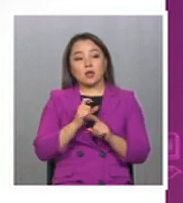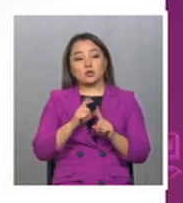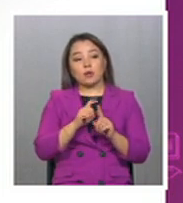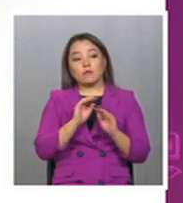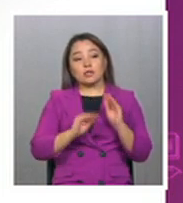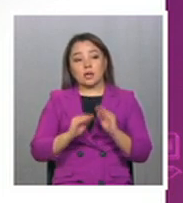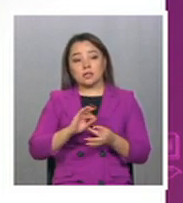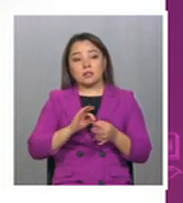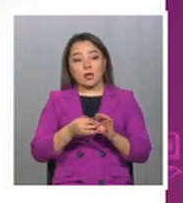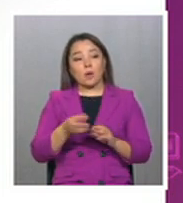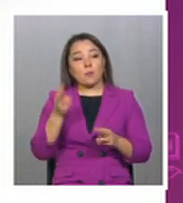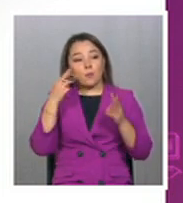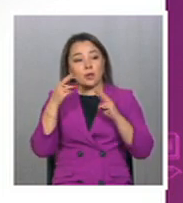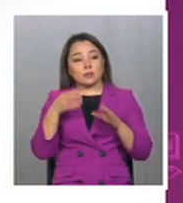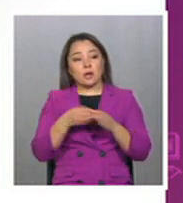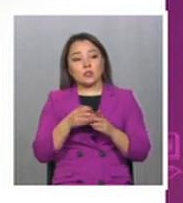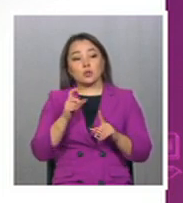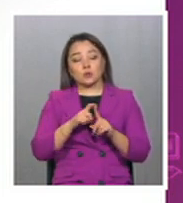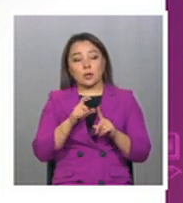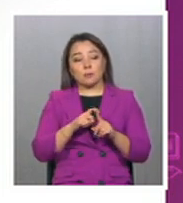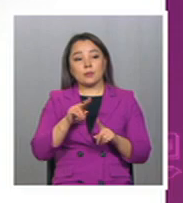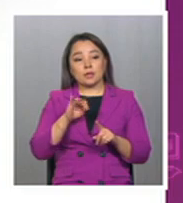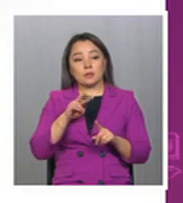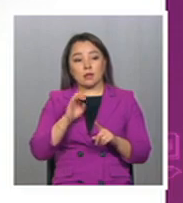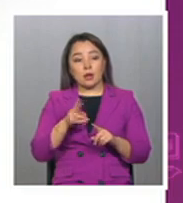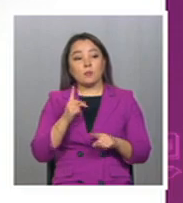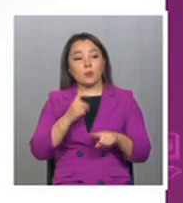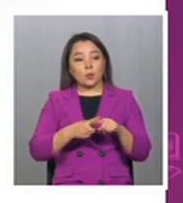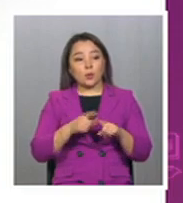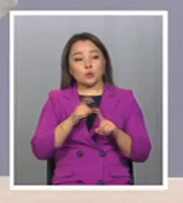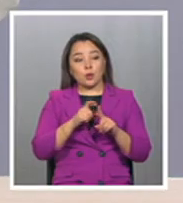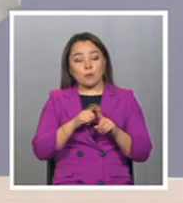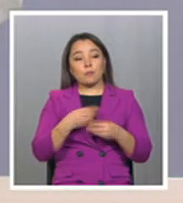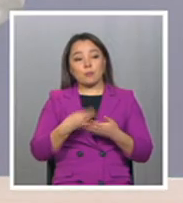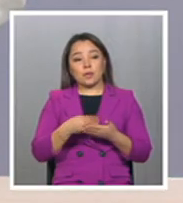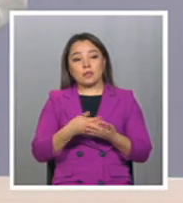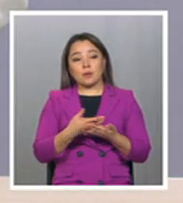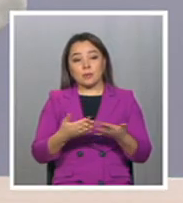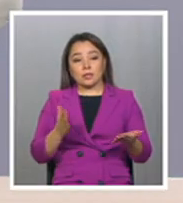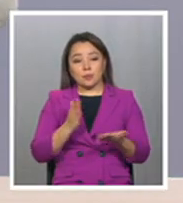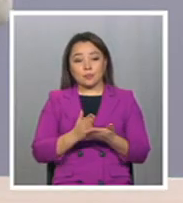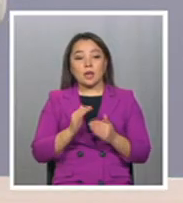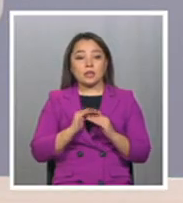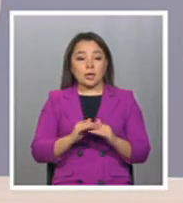словосочетание по модели «слово-признак» плюс «слово-предмет». Ребята!